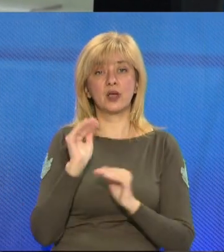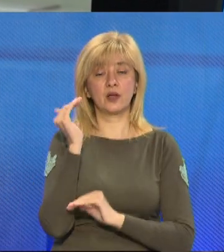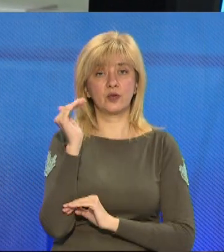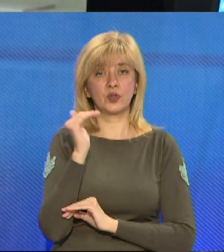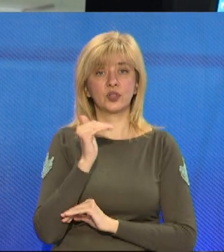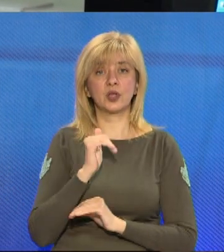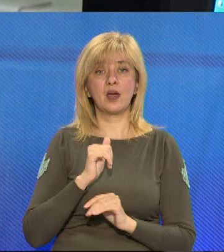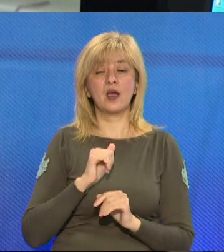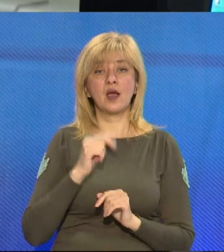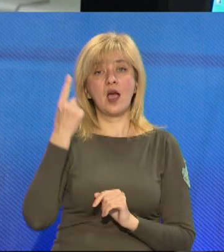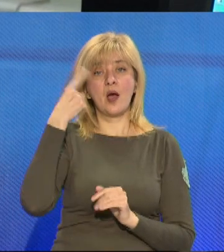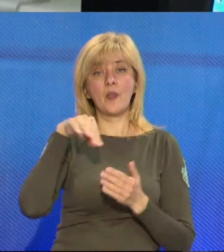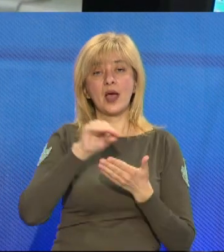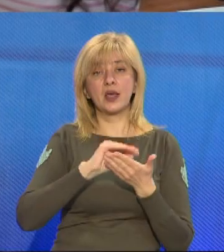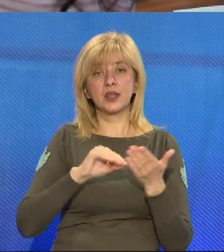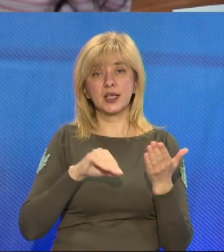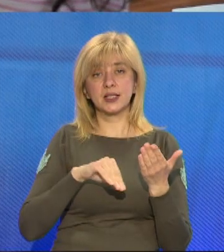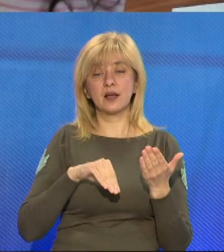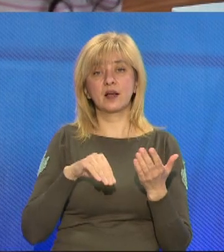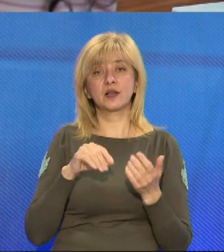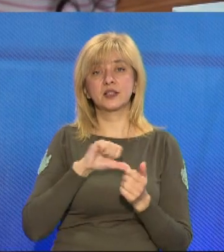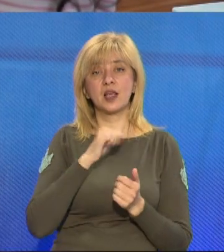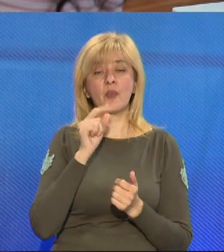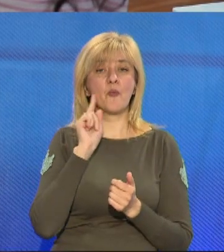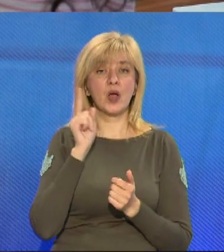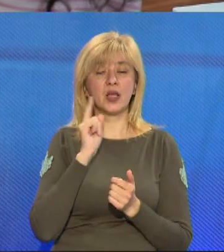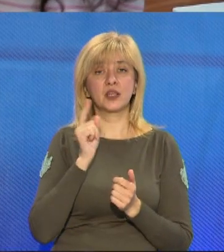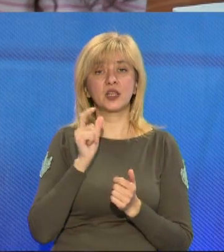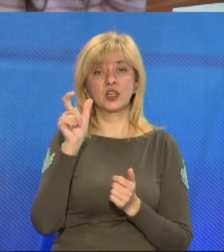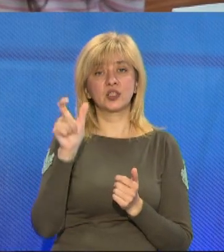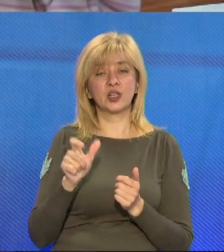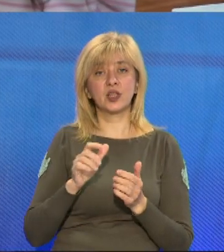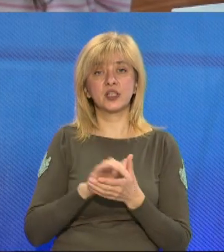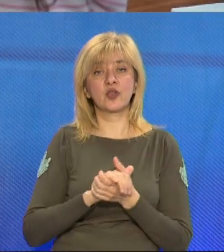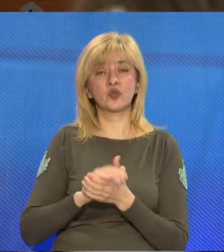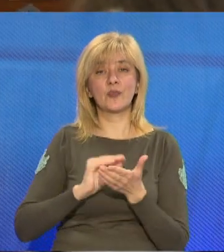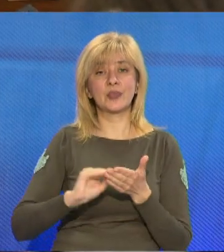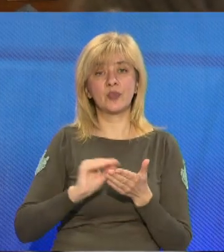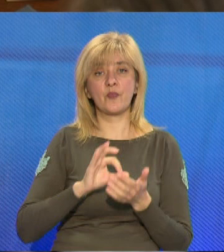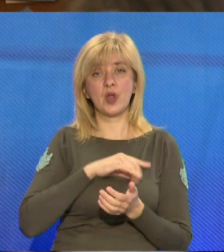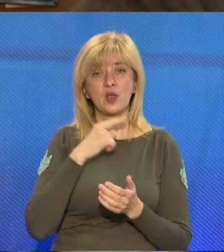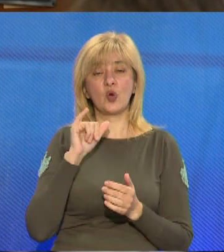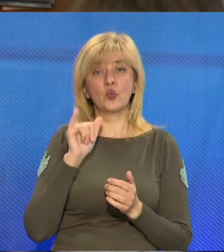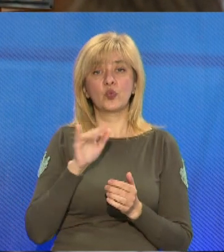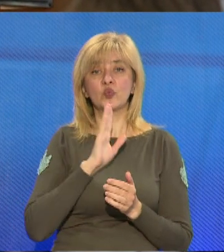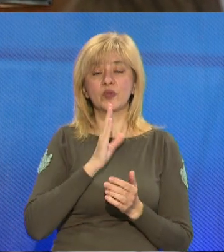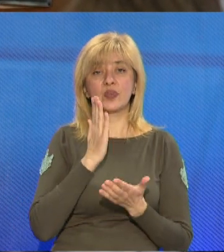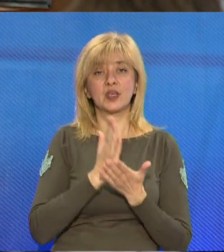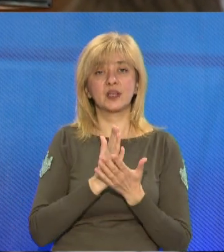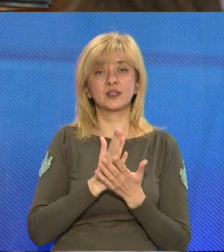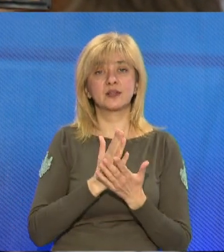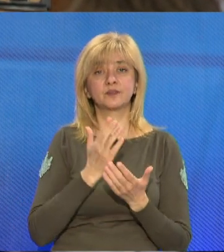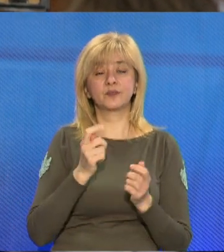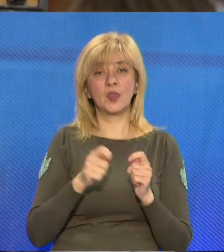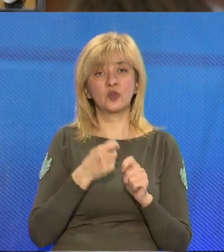Смолка вельми активный, самый молодый член областного отделения Союза письменников Беларуси. У Гродзенки есть певные проблемы со здоровьем, у ее слабый